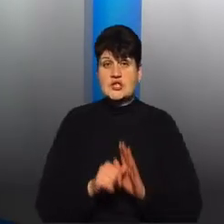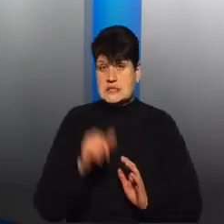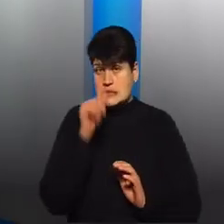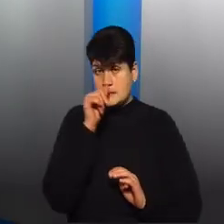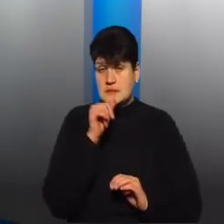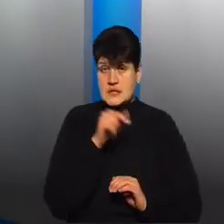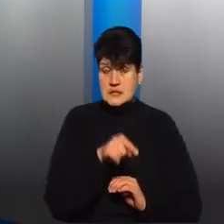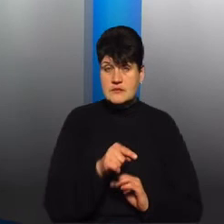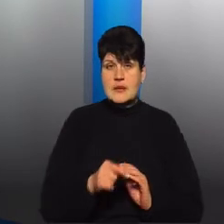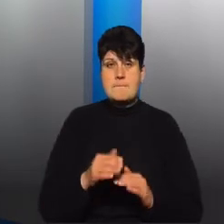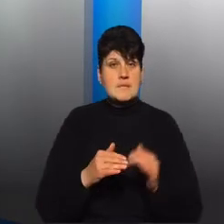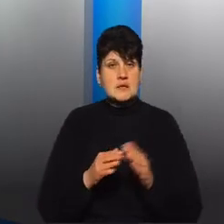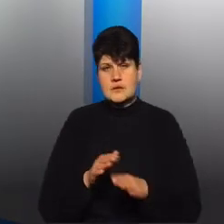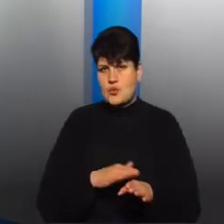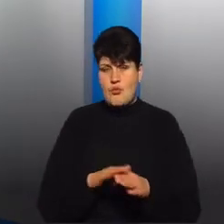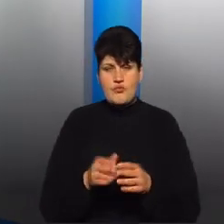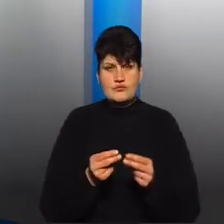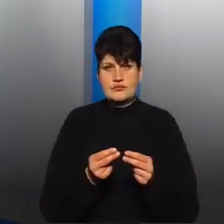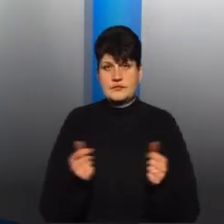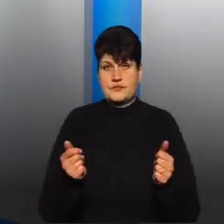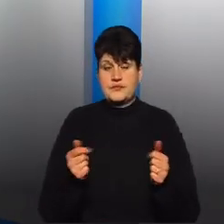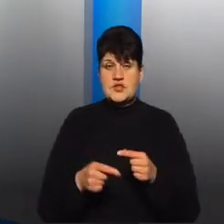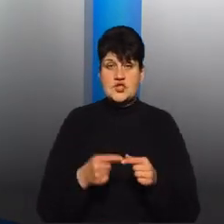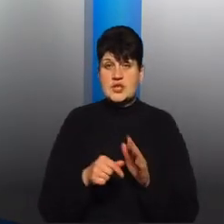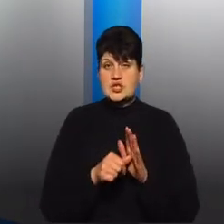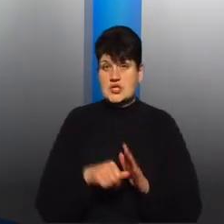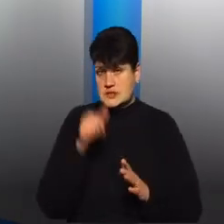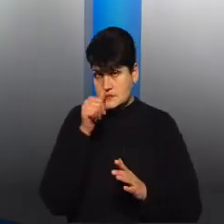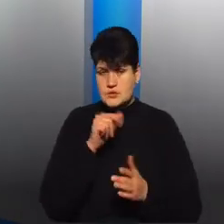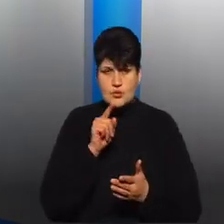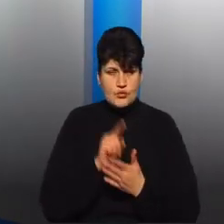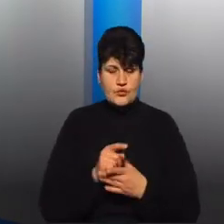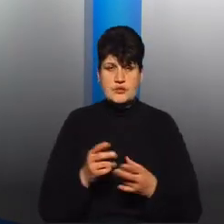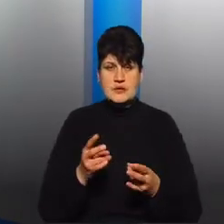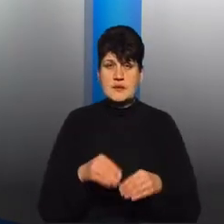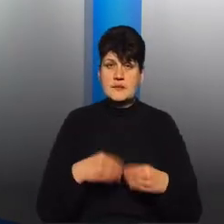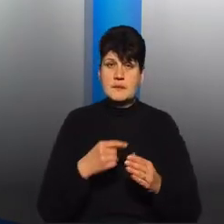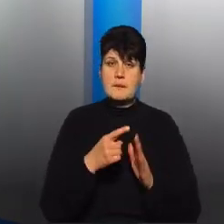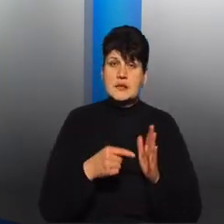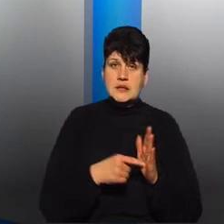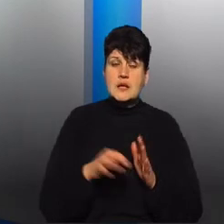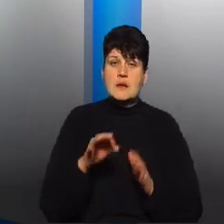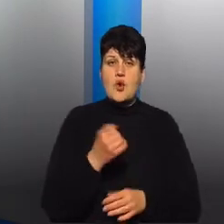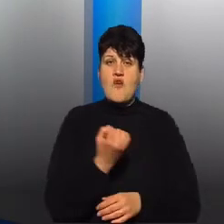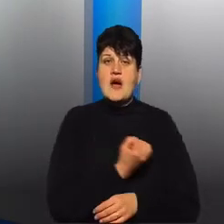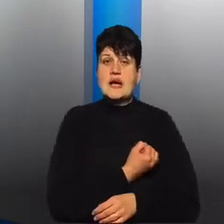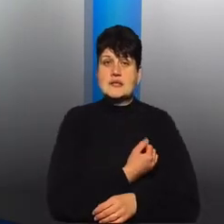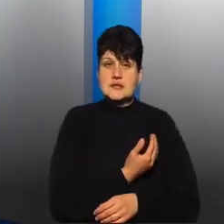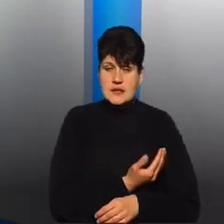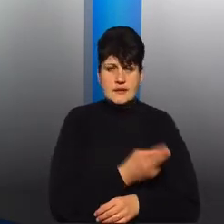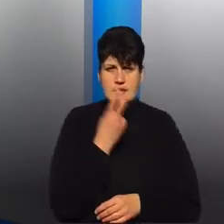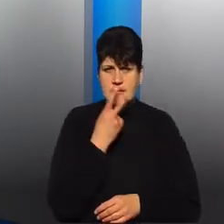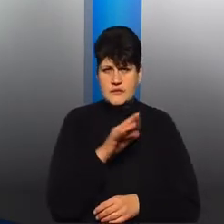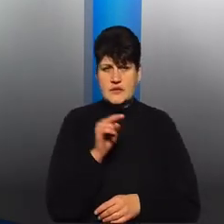практично повністю щезає. Через 6 місяців треба обов'язково ставити питання про вакцинацію, не дивлячись на те, що людина